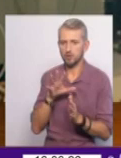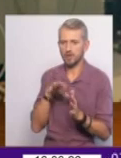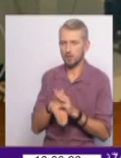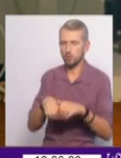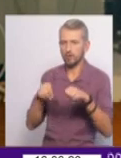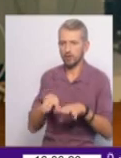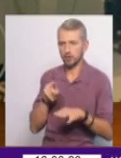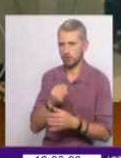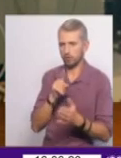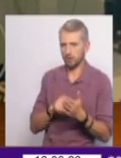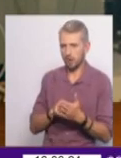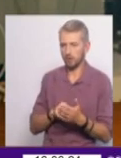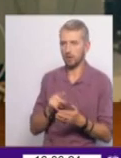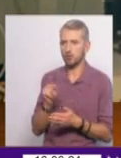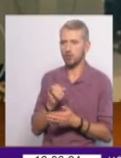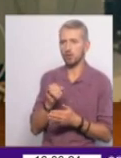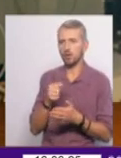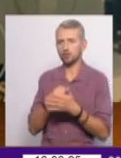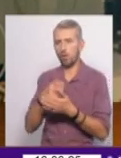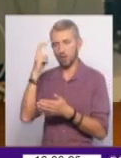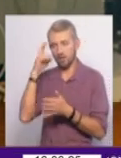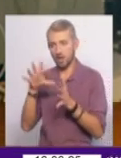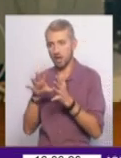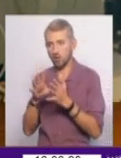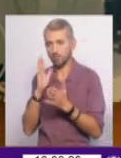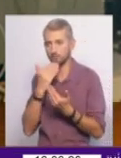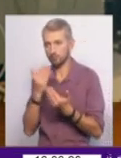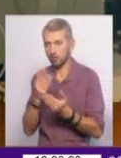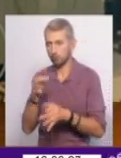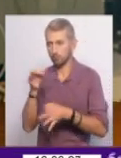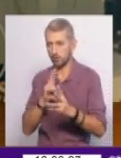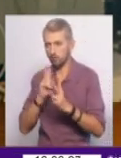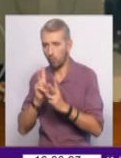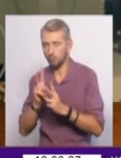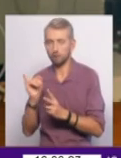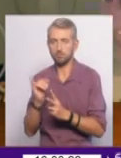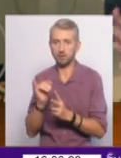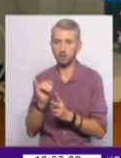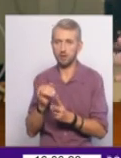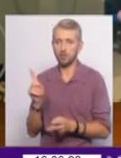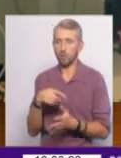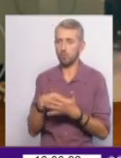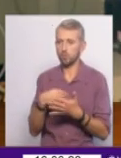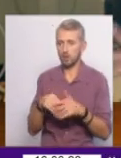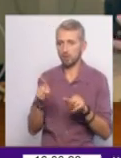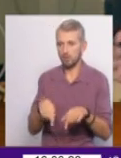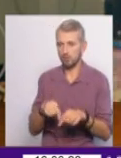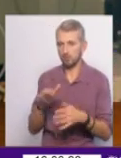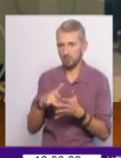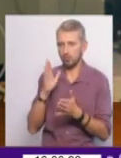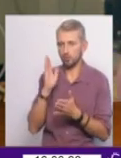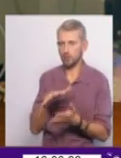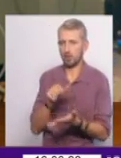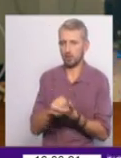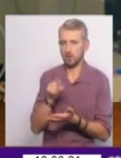вирішення цього питання. І що і до Київенерго звернуться з судовим позовом, можливо, і що бюджет так само, що місто буде